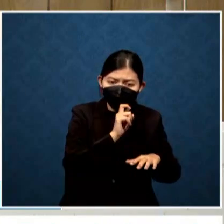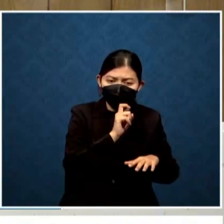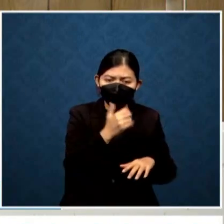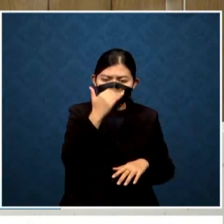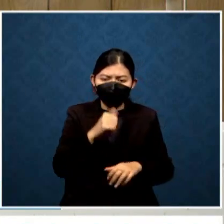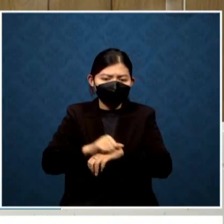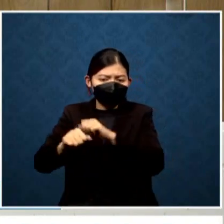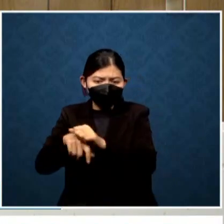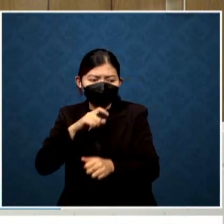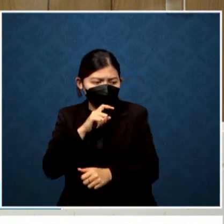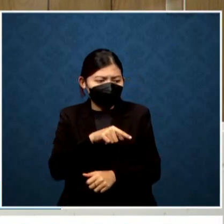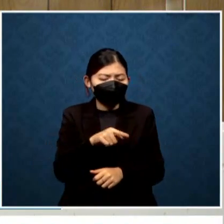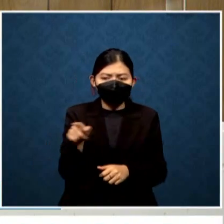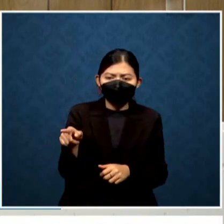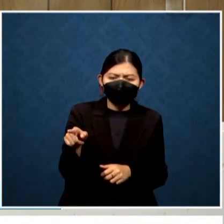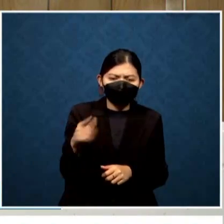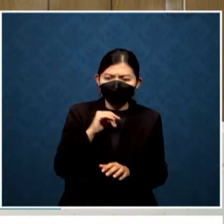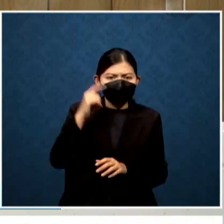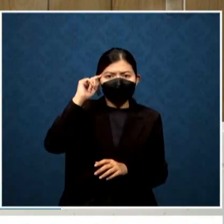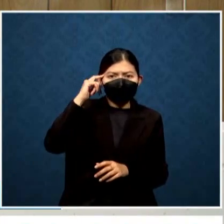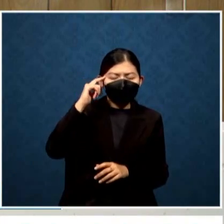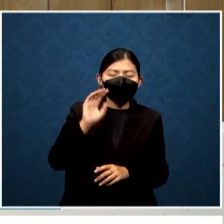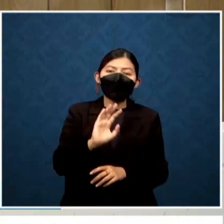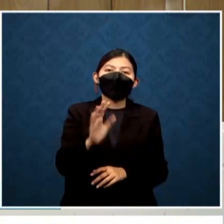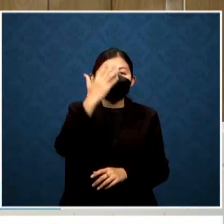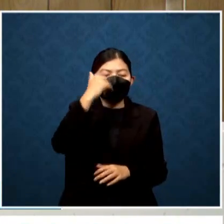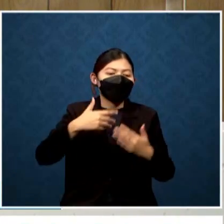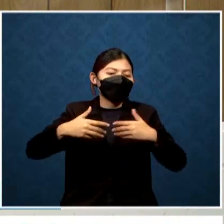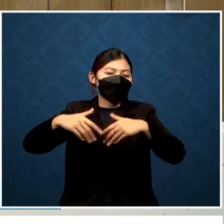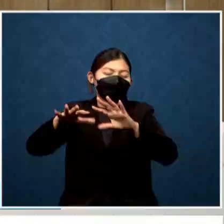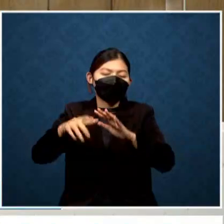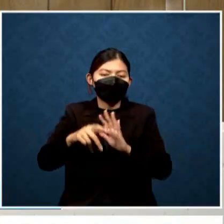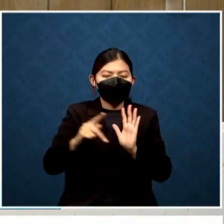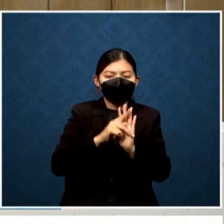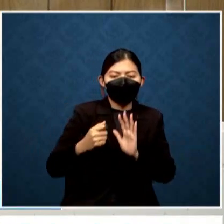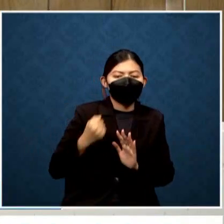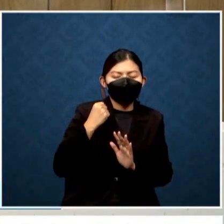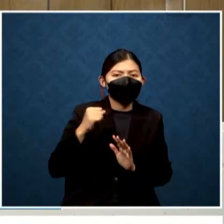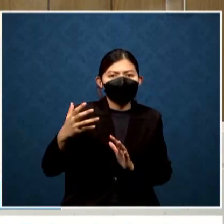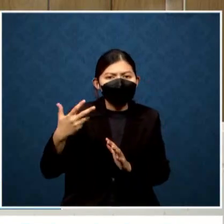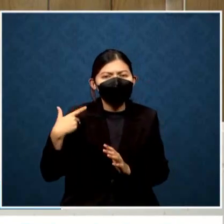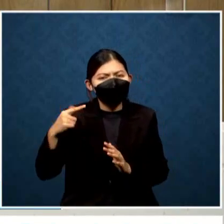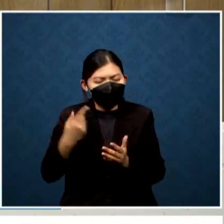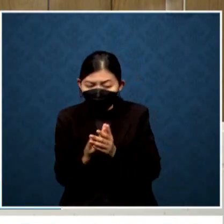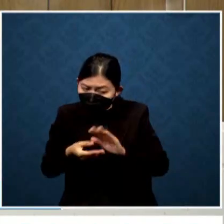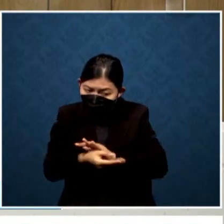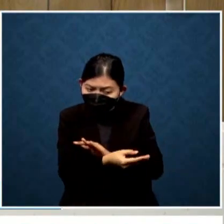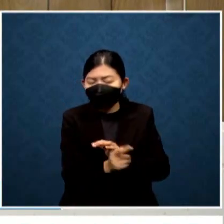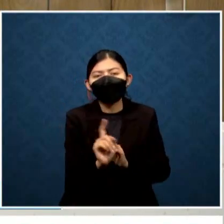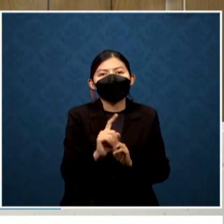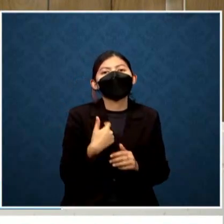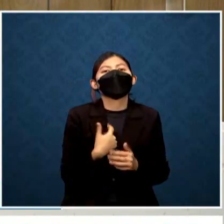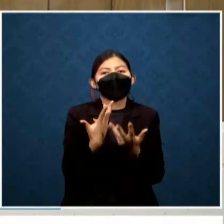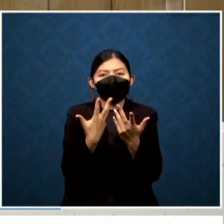ไม่รู้เนี่ยคงจะเข้าขั้นใดขั้นหนึ่งปล่อยปละละเลยไม่กวดขันหรือว่าไปมีส่วนได้ส่วนเสียก็ต้องพิสูจน์กันน